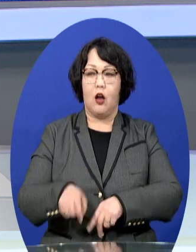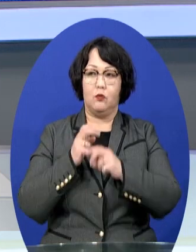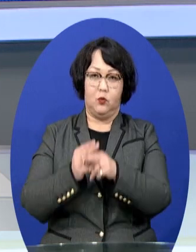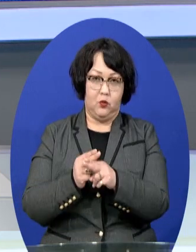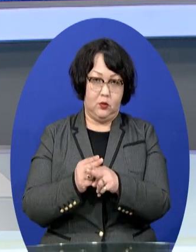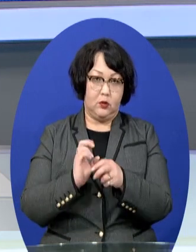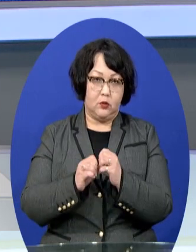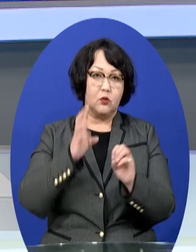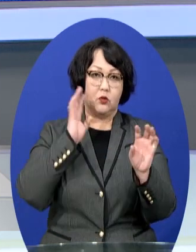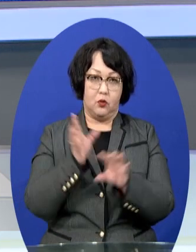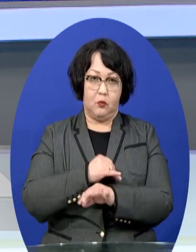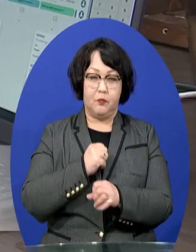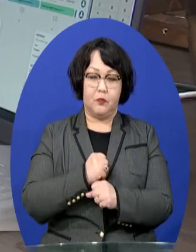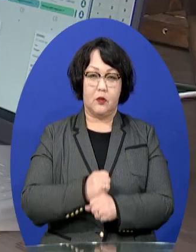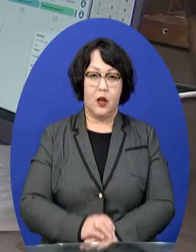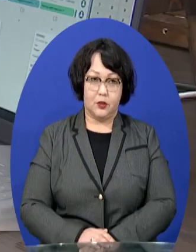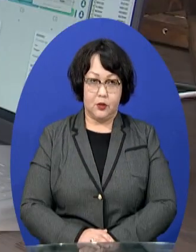байна.